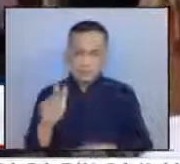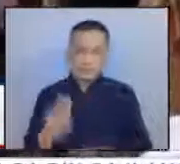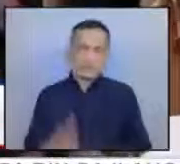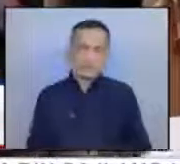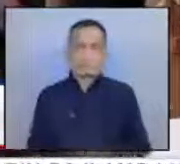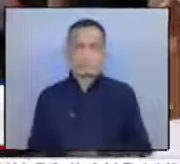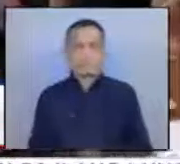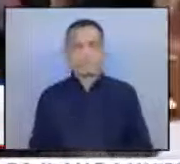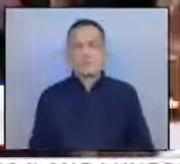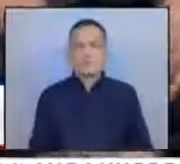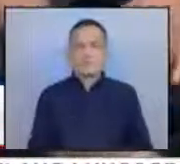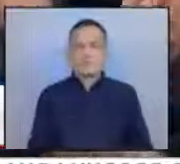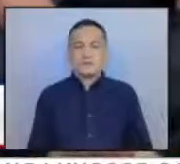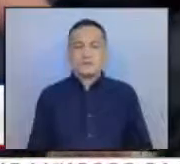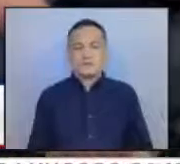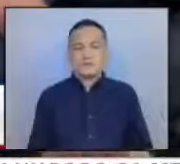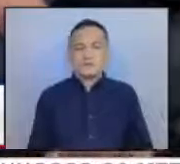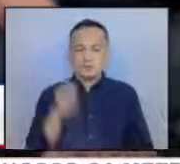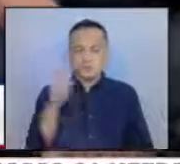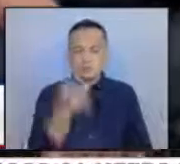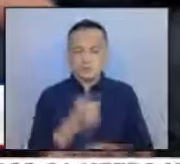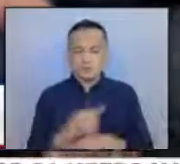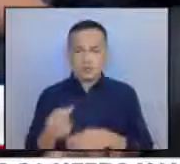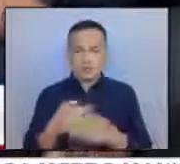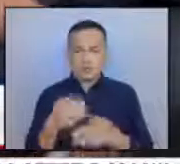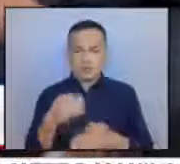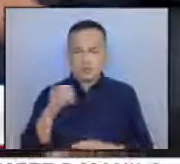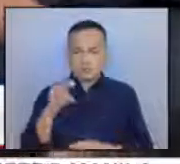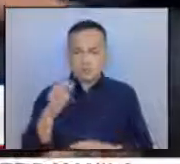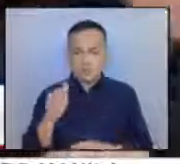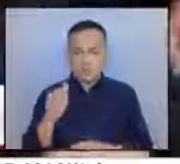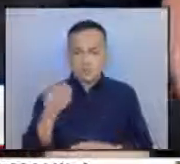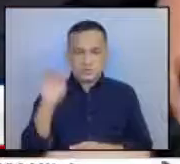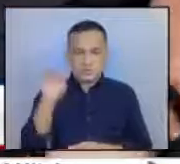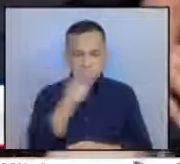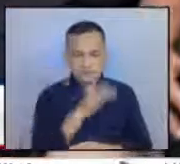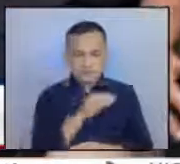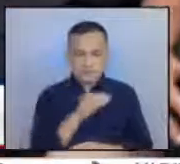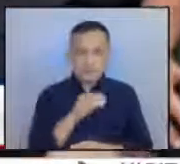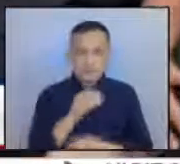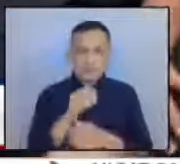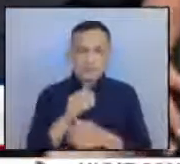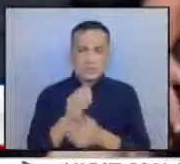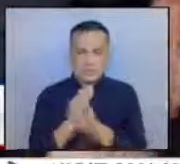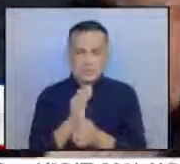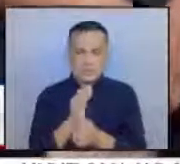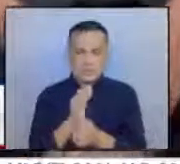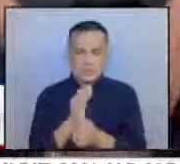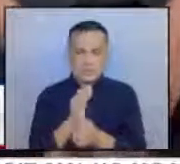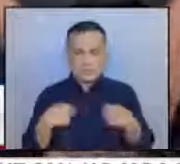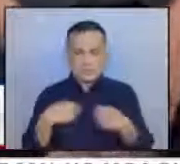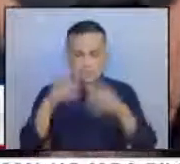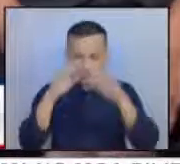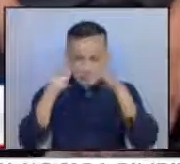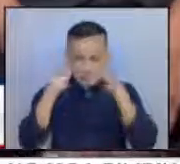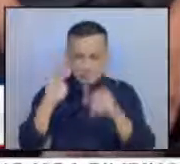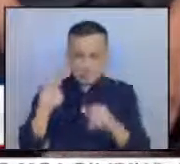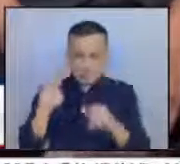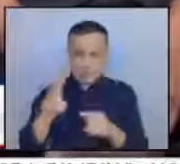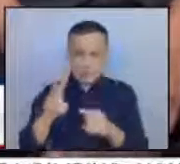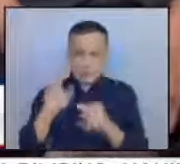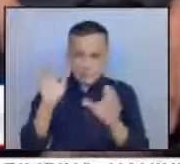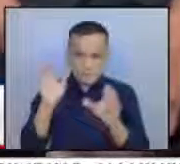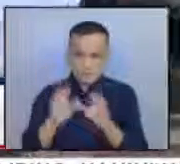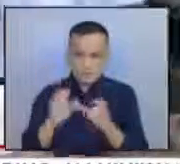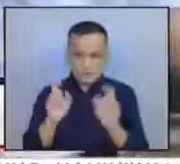ang State of the Nation Address o SONA, nanawagan ng health experts kay Pangulong Bongbong Marcos na i-certify as urgent